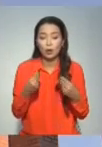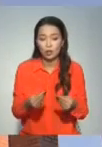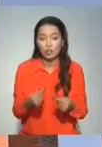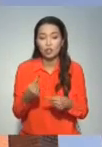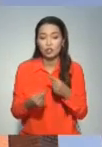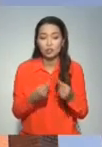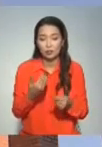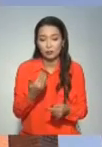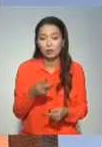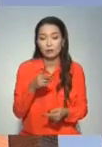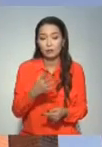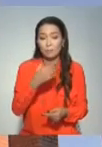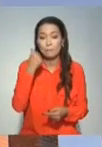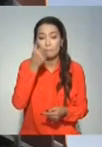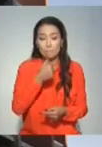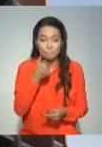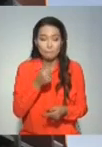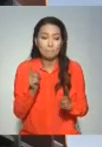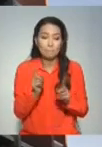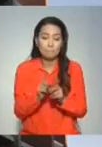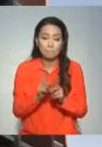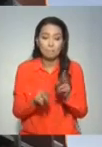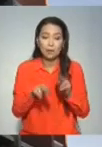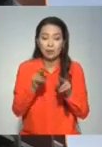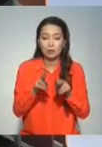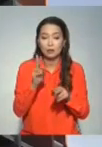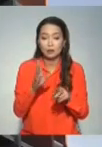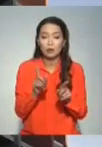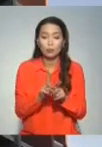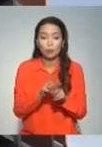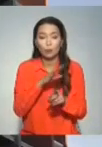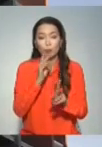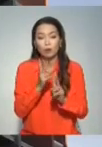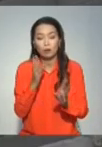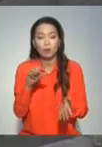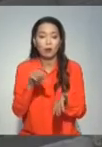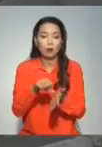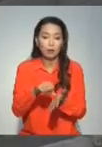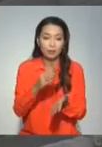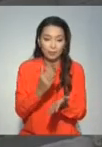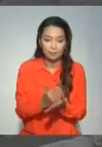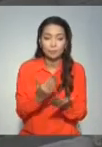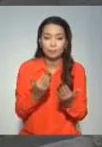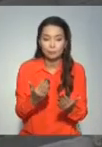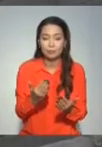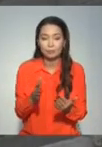середине 2025 года. На тысячи непостроенных квартир претендуют очередники, которым, похоже, придется еще